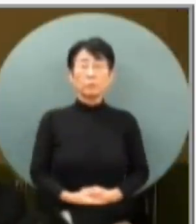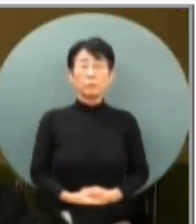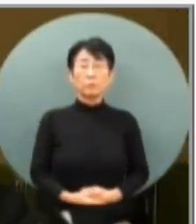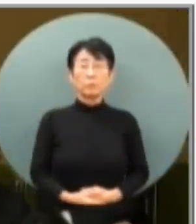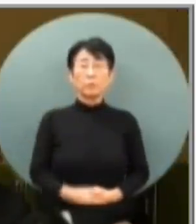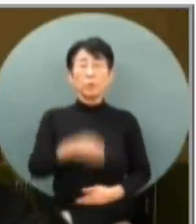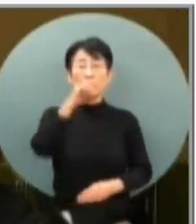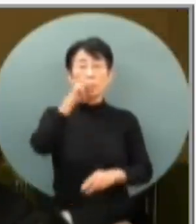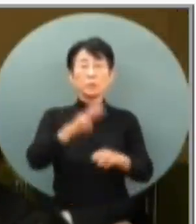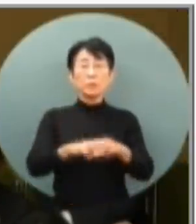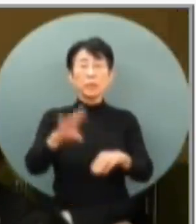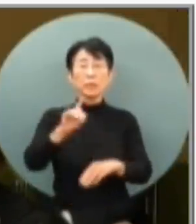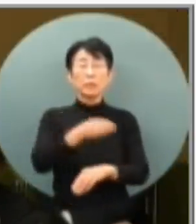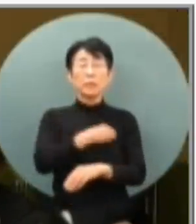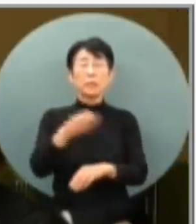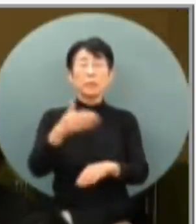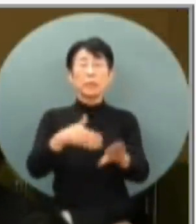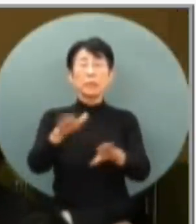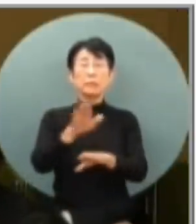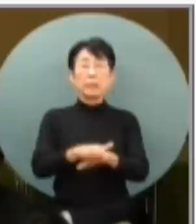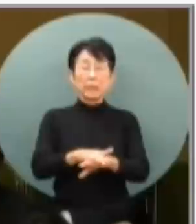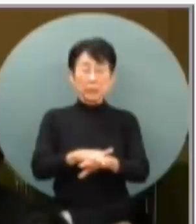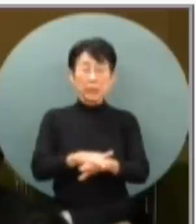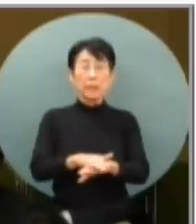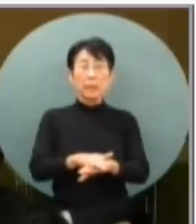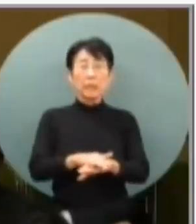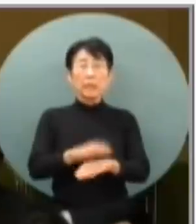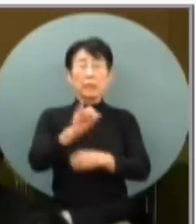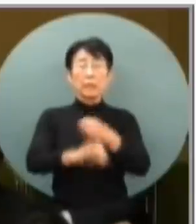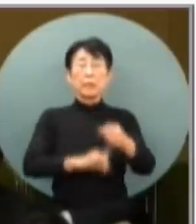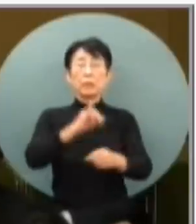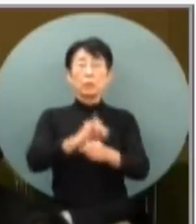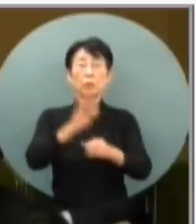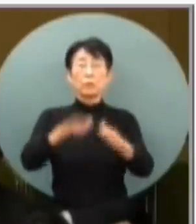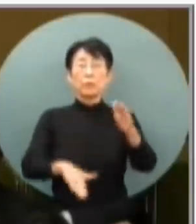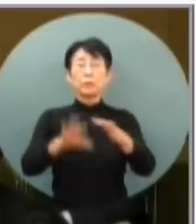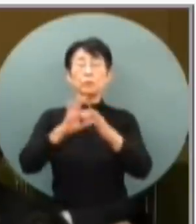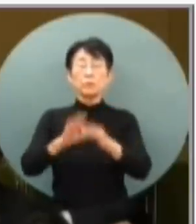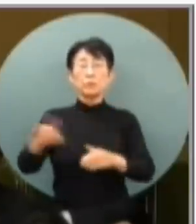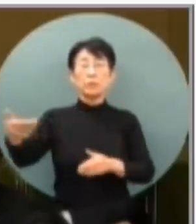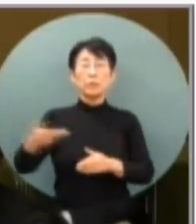吉田議員から重ねてネット差別につきましてお尋ねがございました。